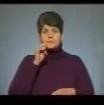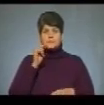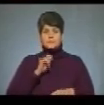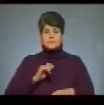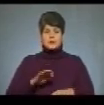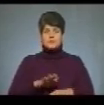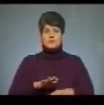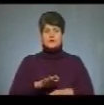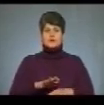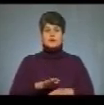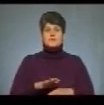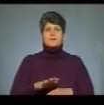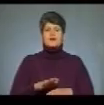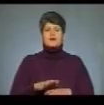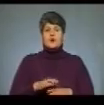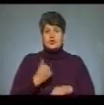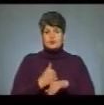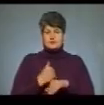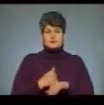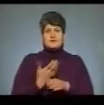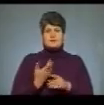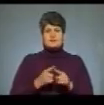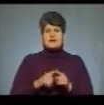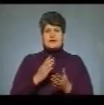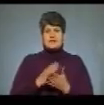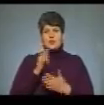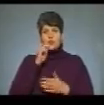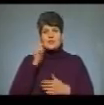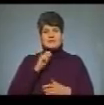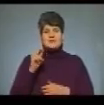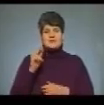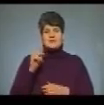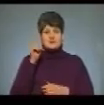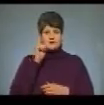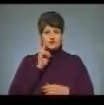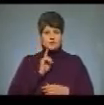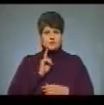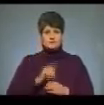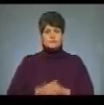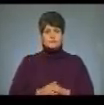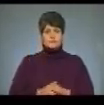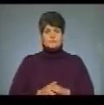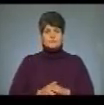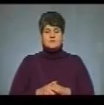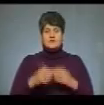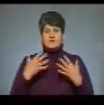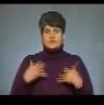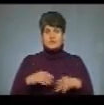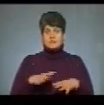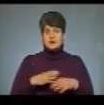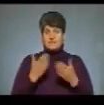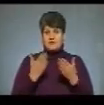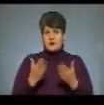Вже не буде в Україні. Одним із головних персонажів повстанського вертепу – українські жиди. Лінком спить, щоб ваша